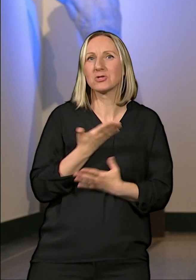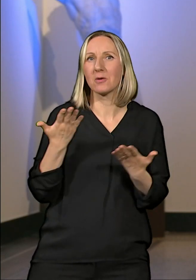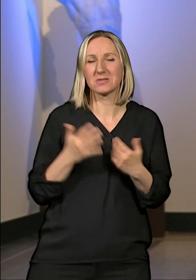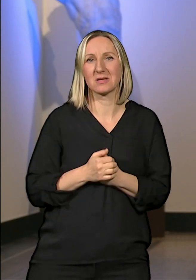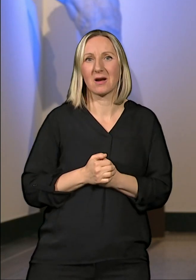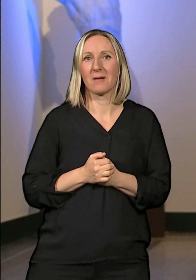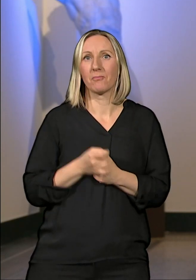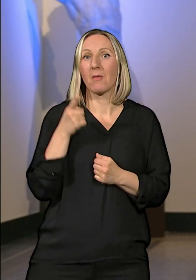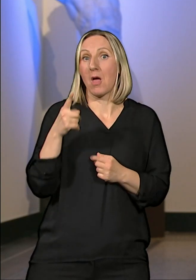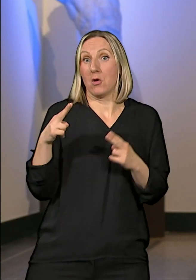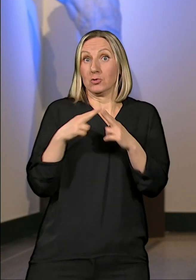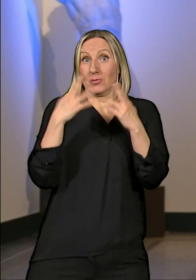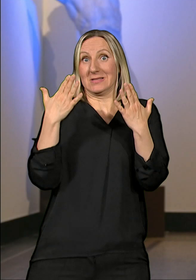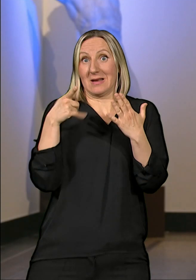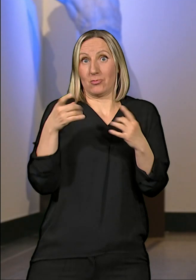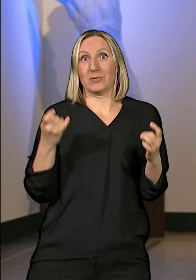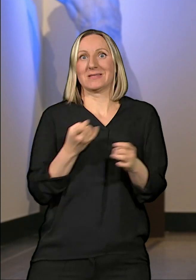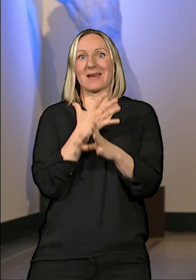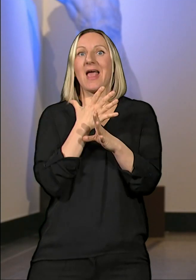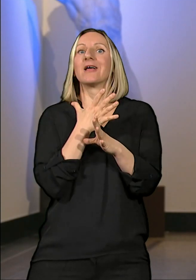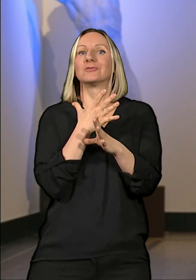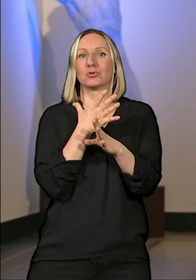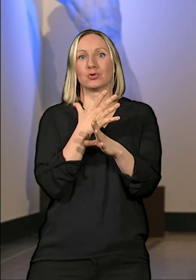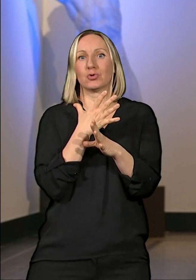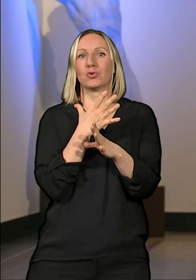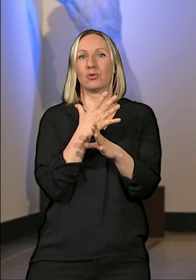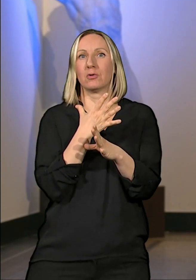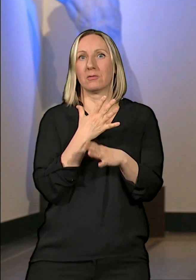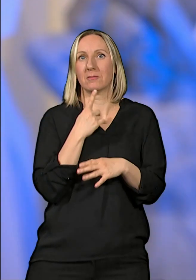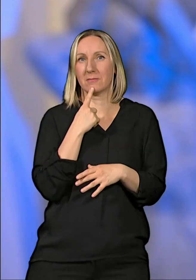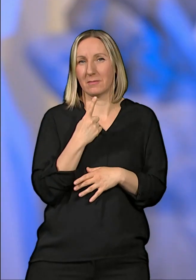susretu, recimo, sreću mogao da od sretenija, jel? A